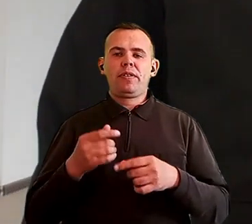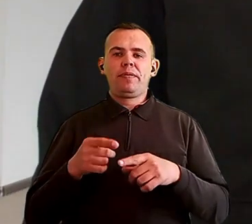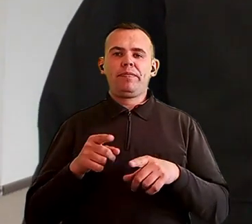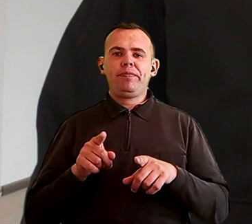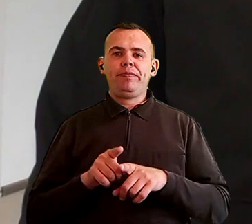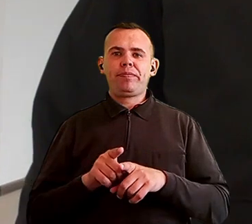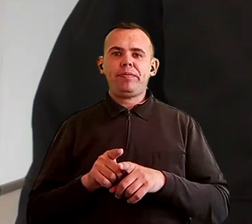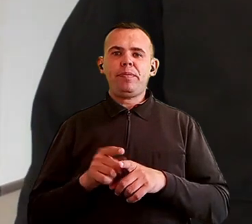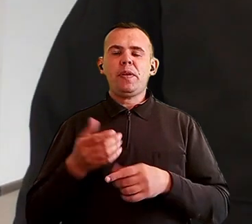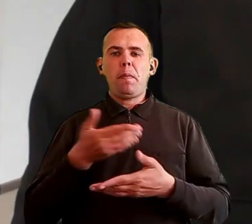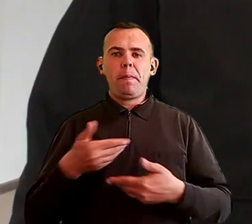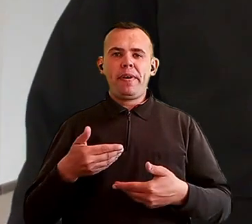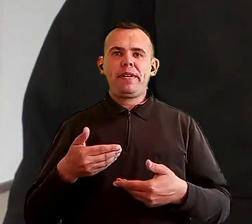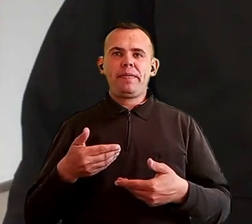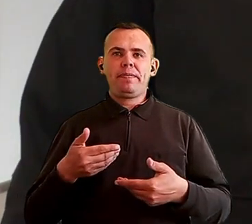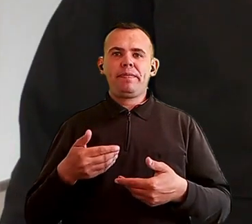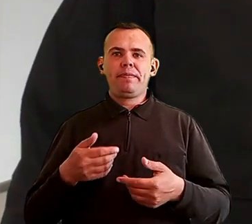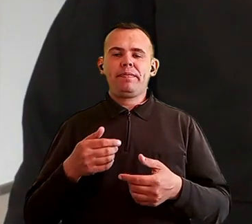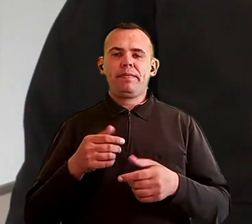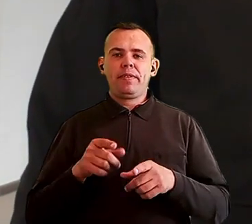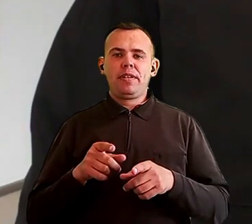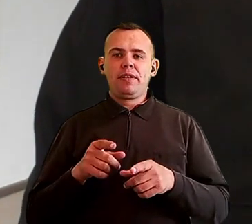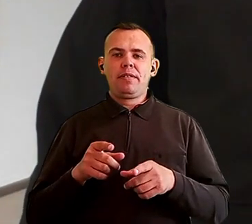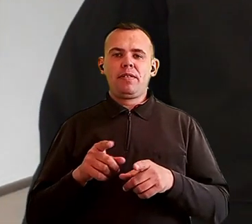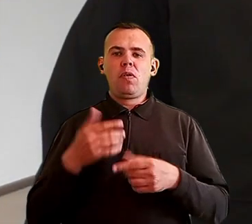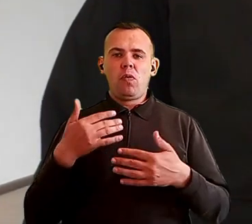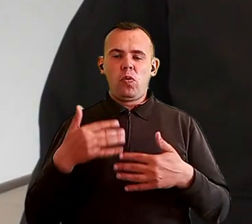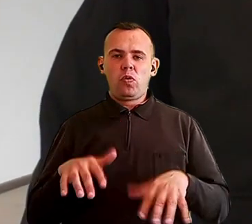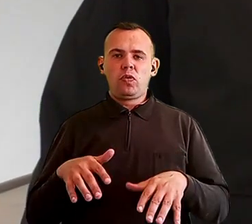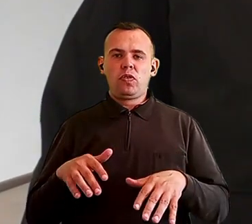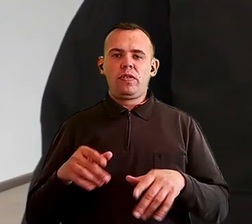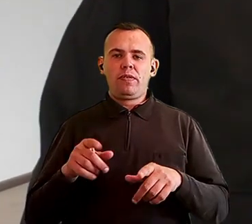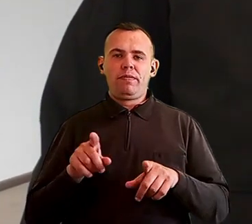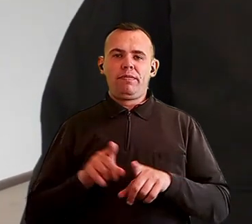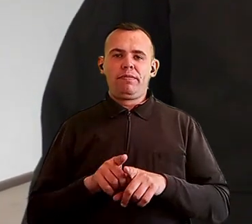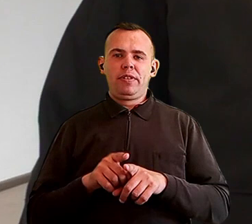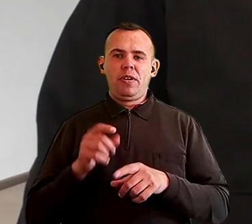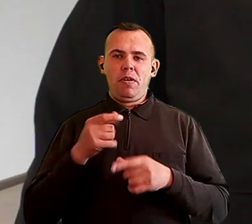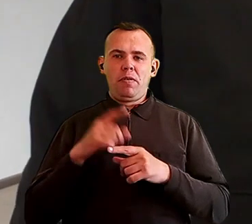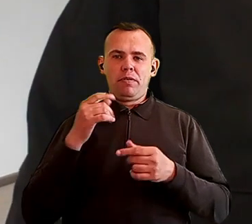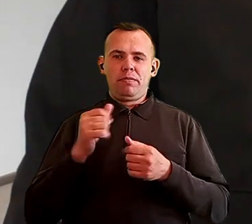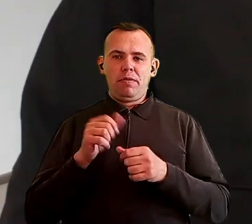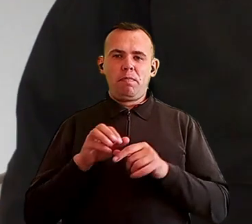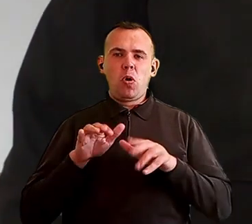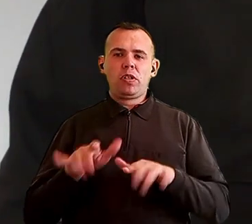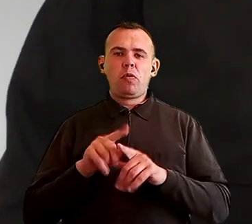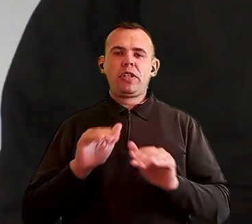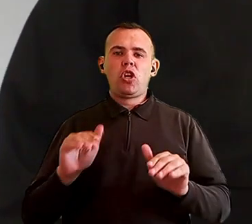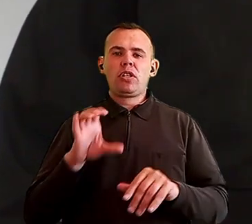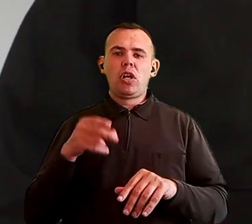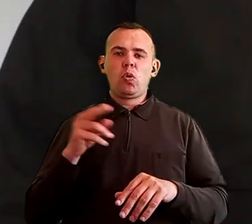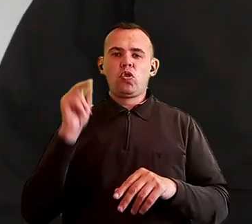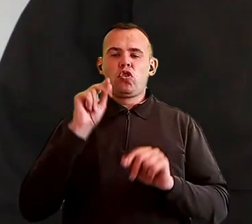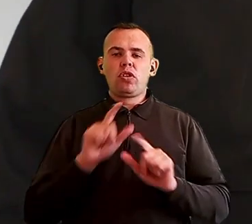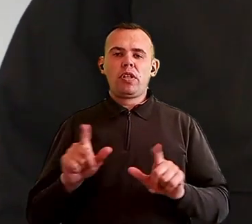Вони абсолютно пожертвовано відносяться до цих процесів, особливо до дитячих садочків, шкіл. Тому